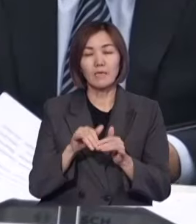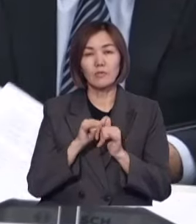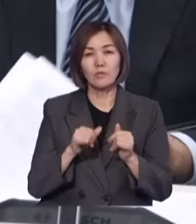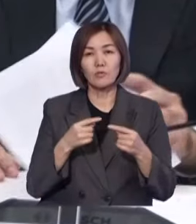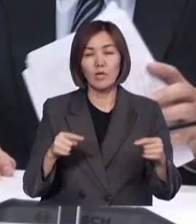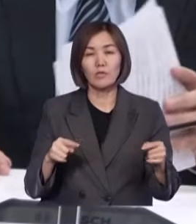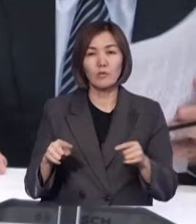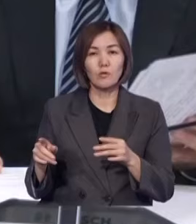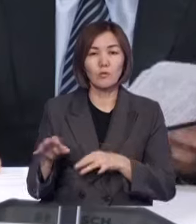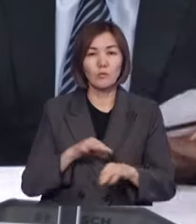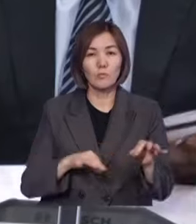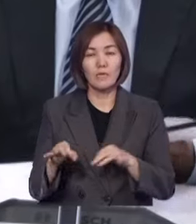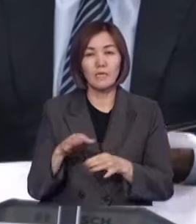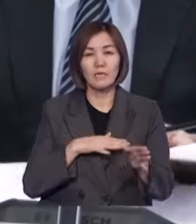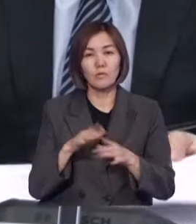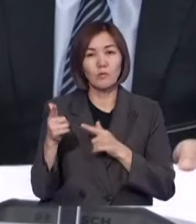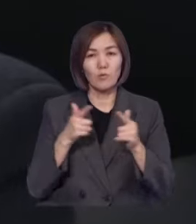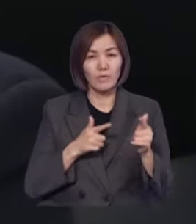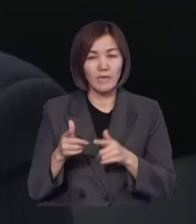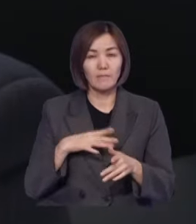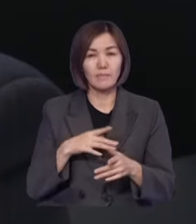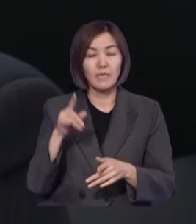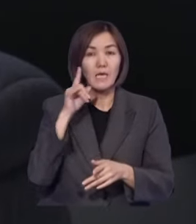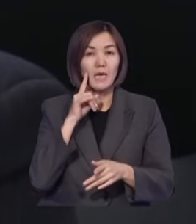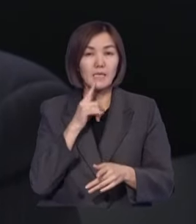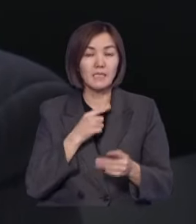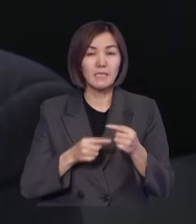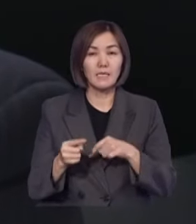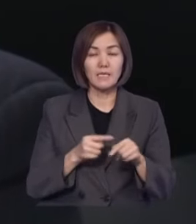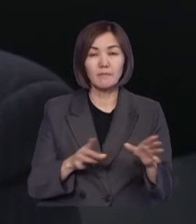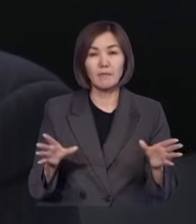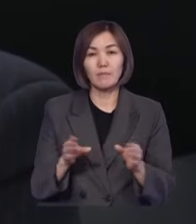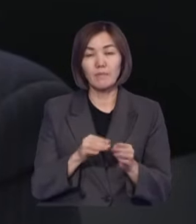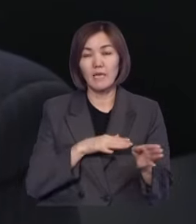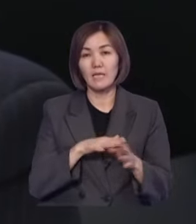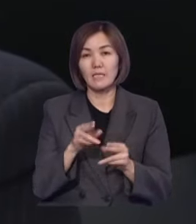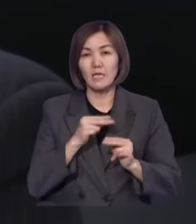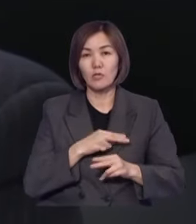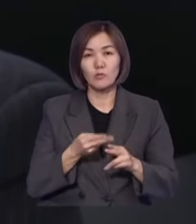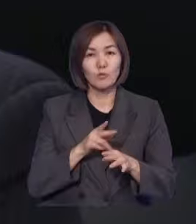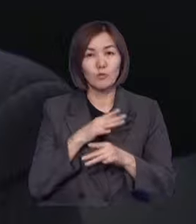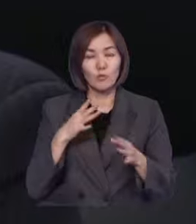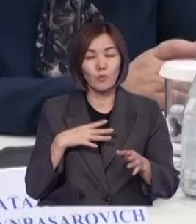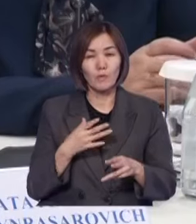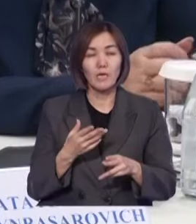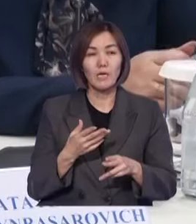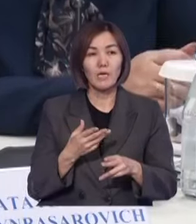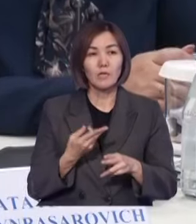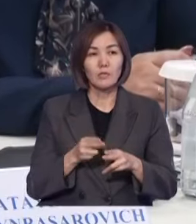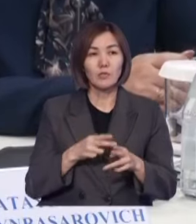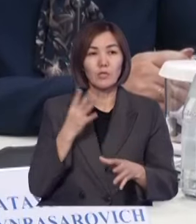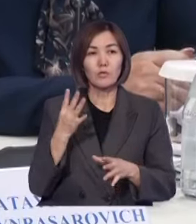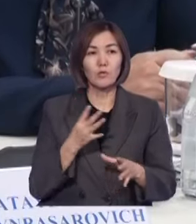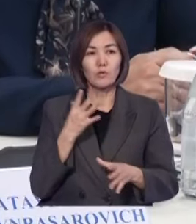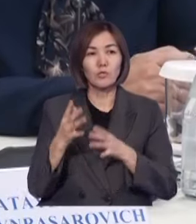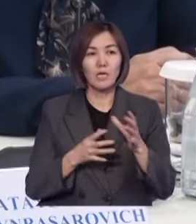түрлі жобаларды қолдауға дайынбыз. Әсіресе қазақстандық кәсіпкерлермен бірлесіп атқаратын жұмыстар көп. Сондай-ақ, 4-ші халықаралық